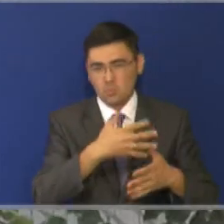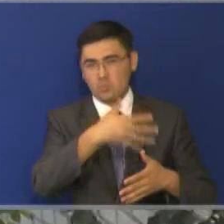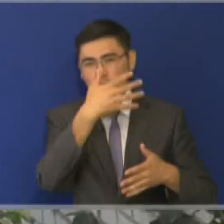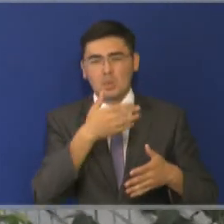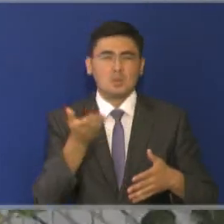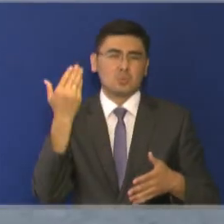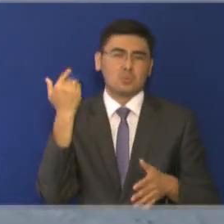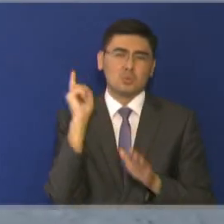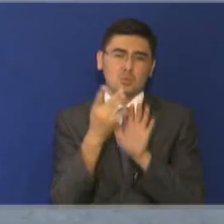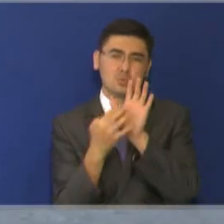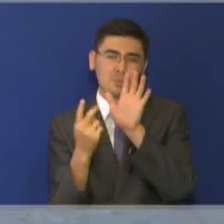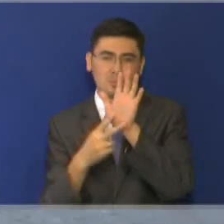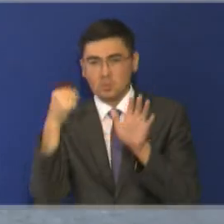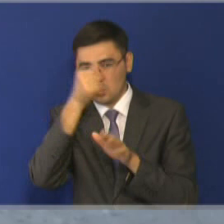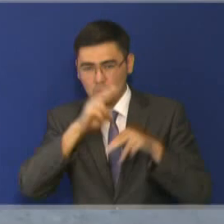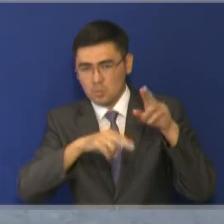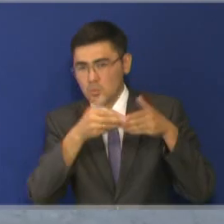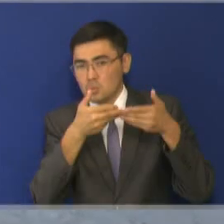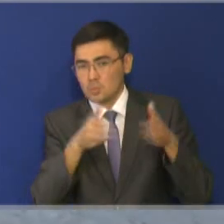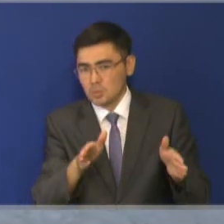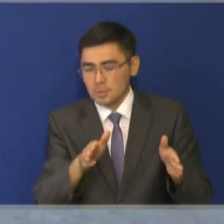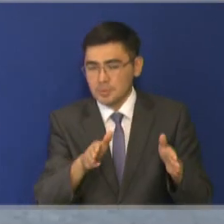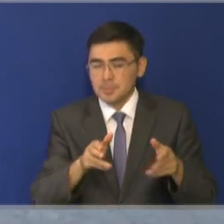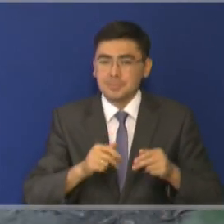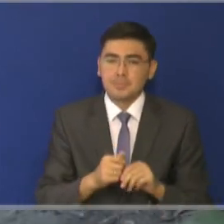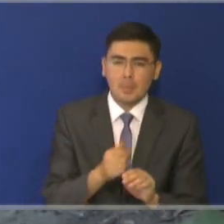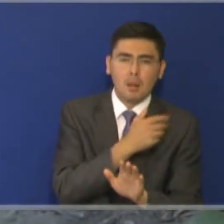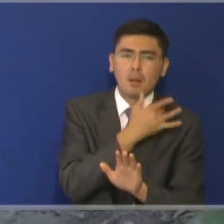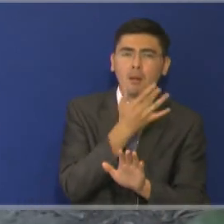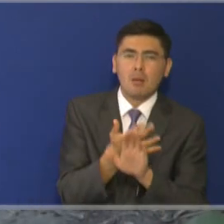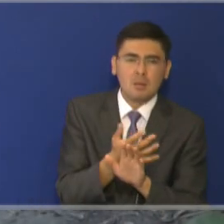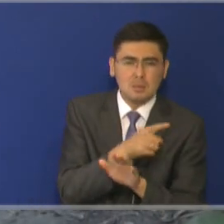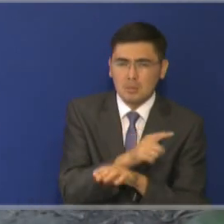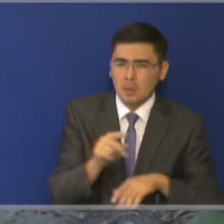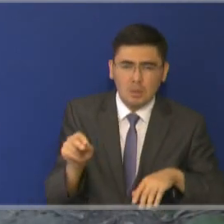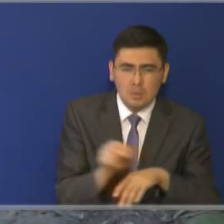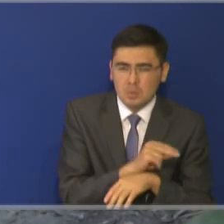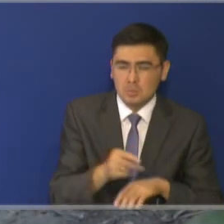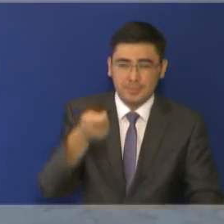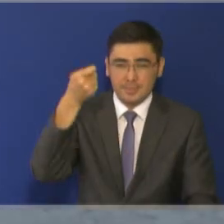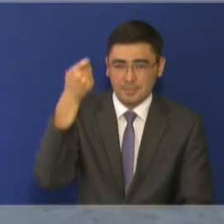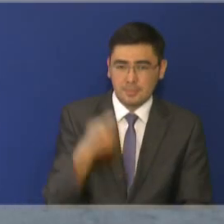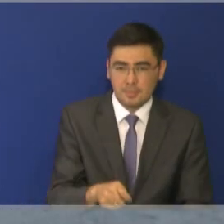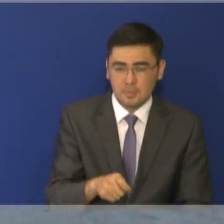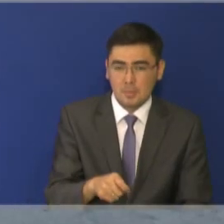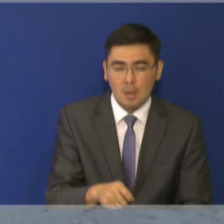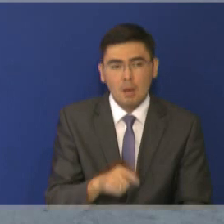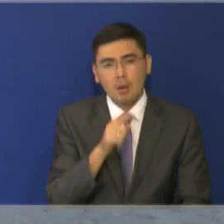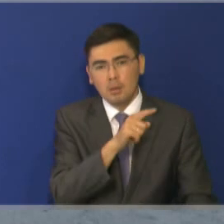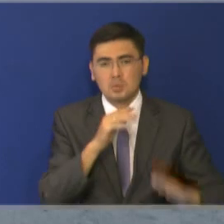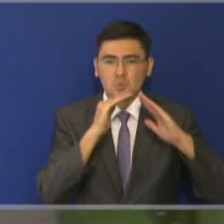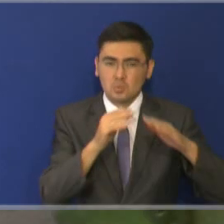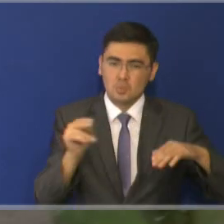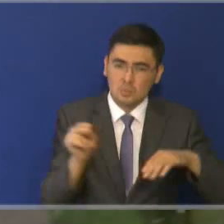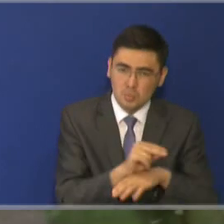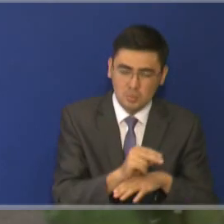ғасырдың 70-ші жылдары қолданысқа берілген. Тұрғындардың айтуынша, соңғы жылдары мұнда ешбір жөндеу жүргізілмеген. Дегенмен шатырды қалпына келтіру,